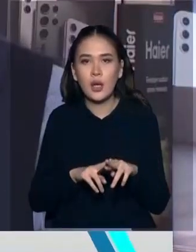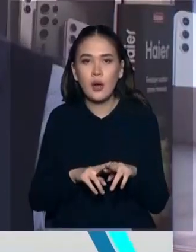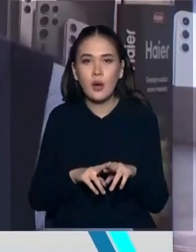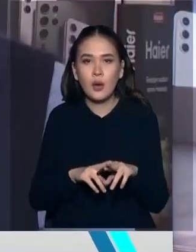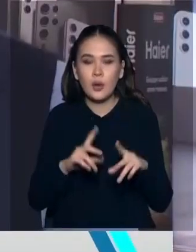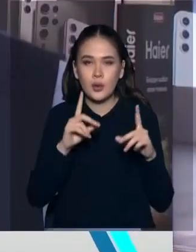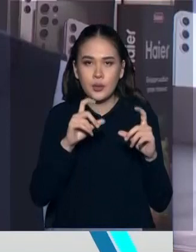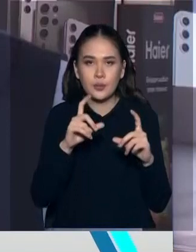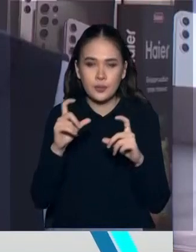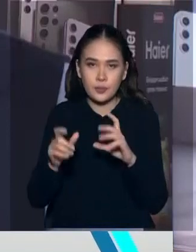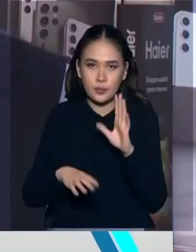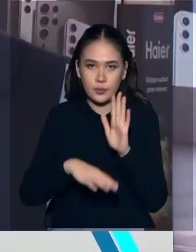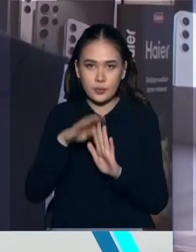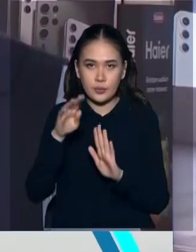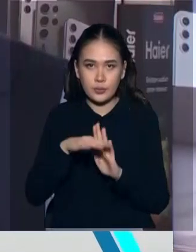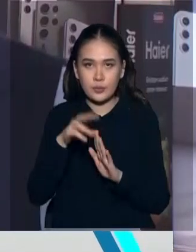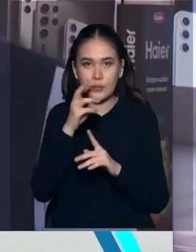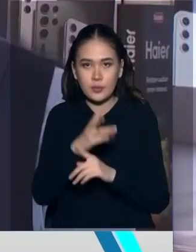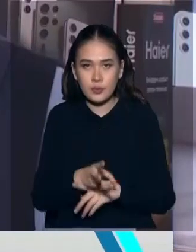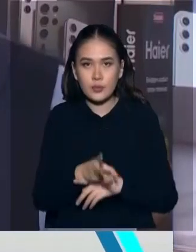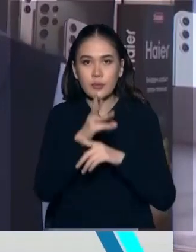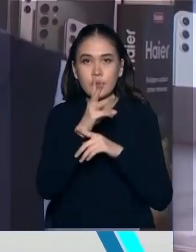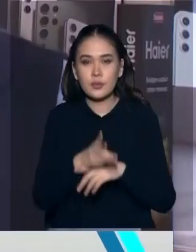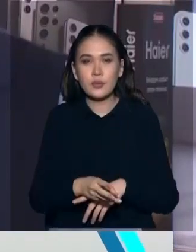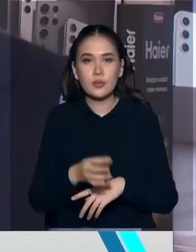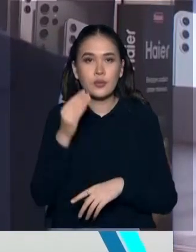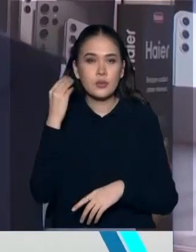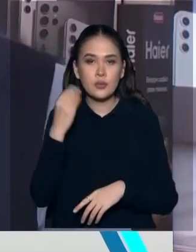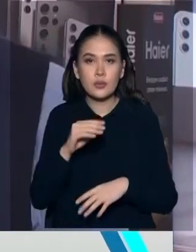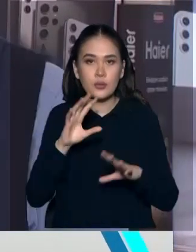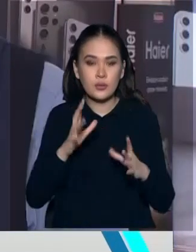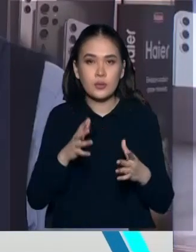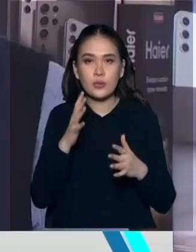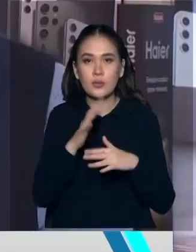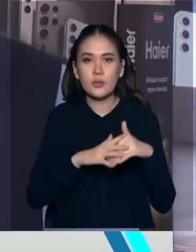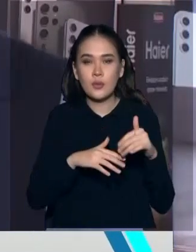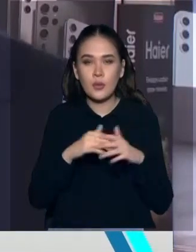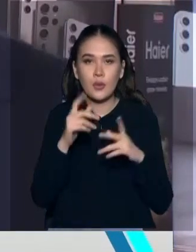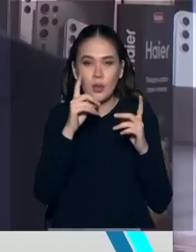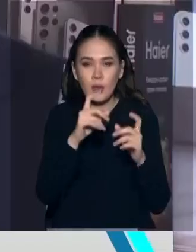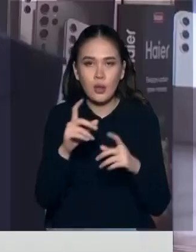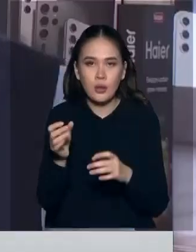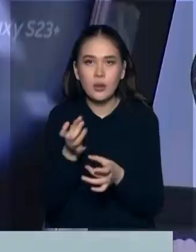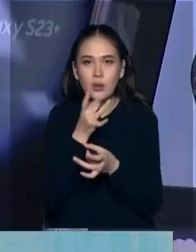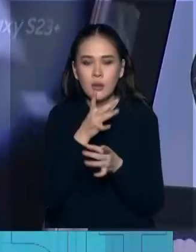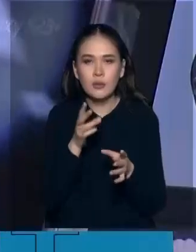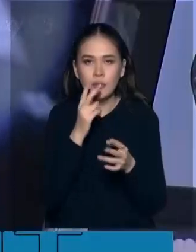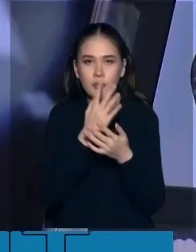фотоны ғажап түсіреді. Біз стабилизаторды жетілдірдік. Сондықтан қолмен түсірсеңіз де ешқандай дірел